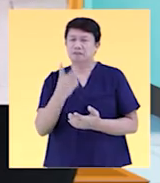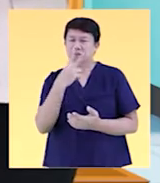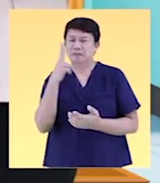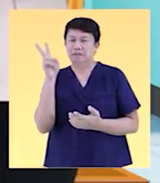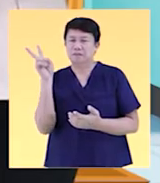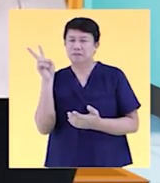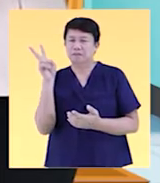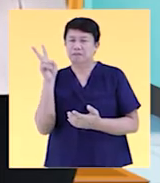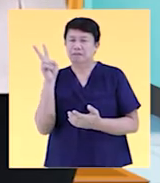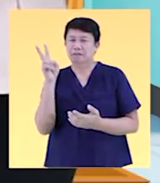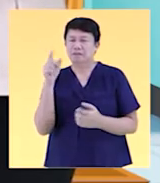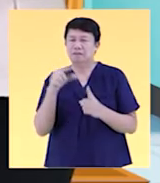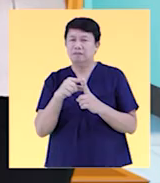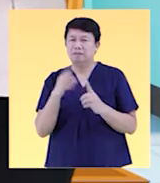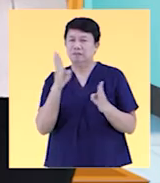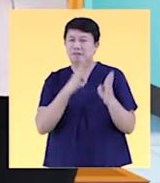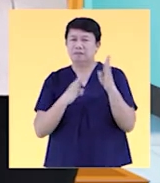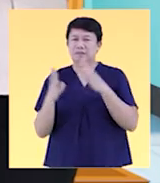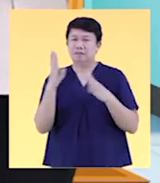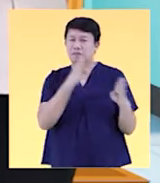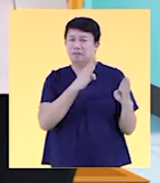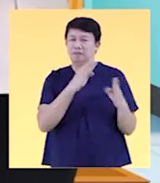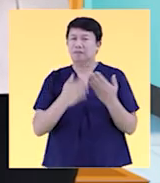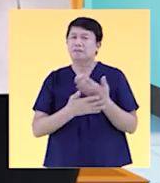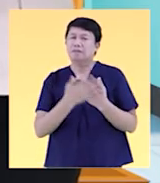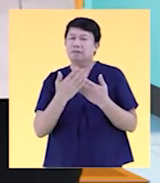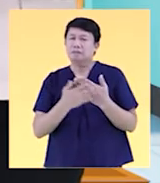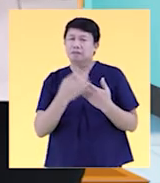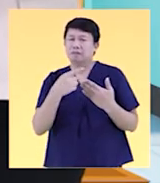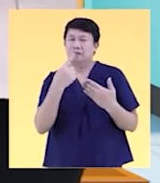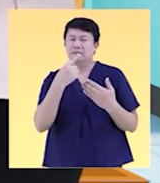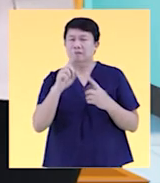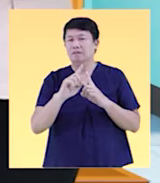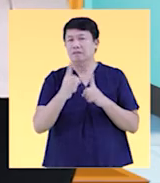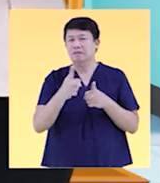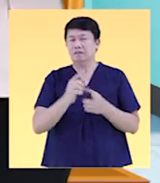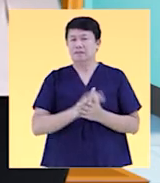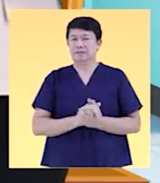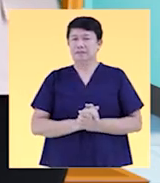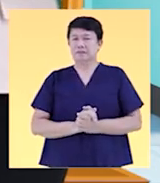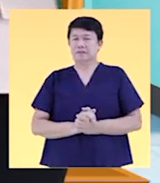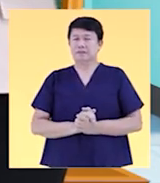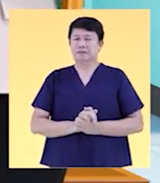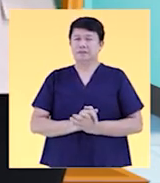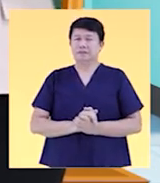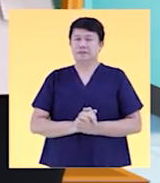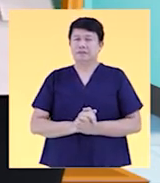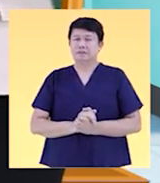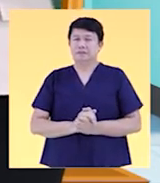Ano ang napansin ninyo sa word problem? Madali bang matukoy ang sagot?